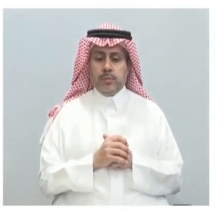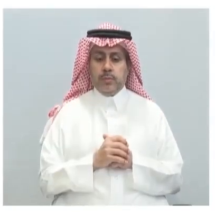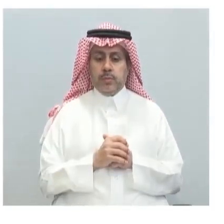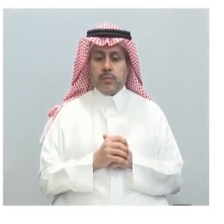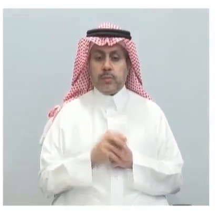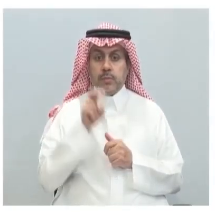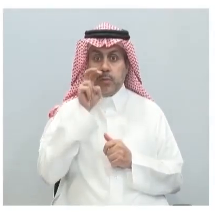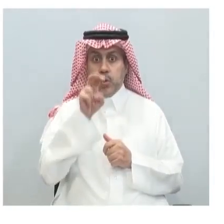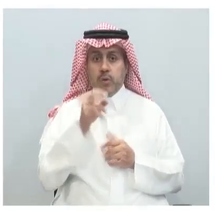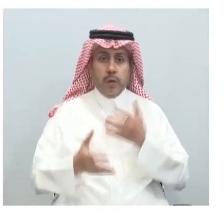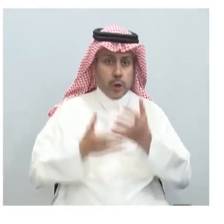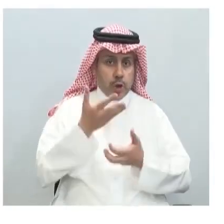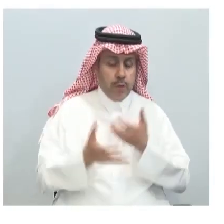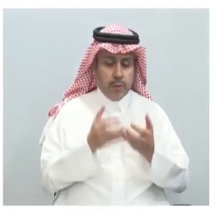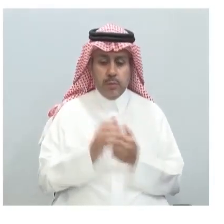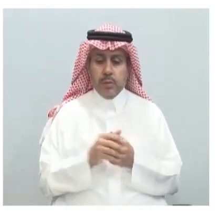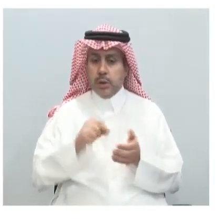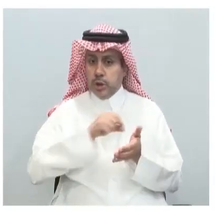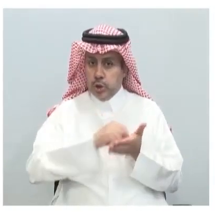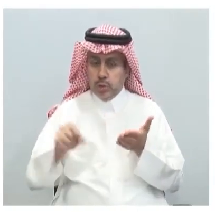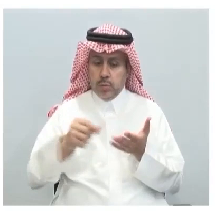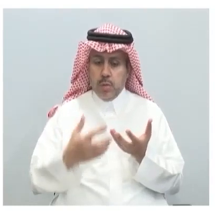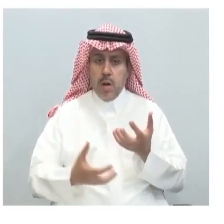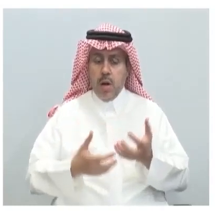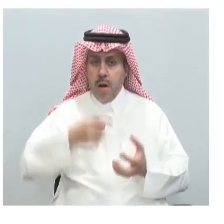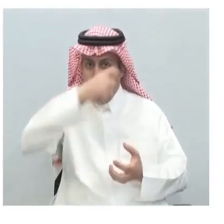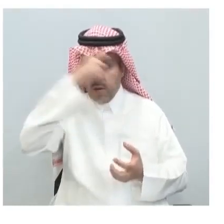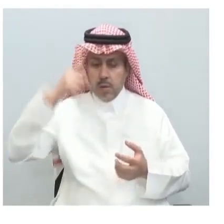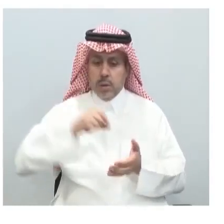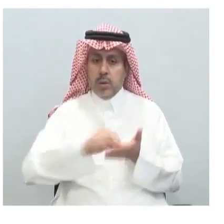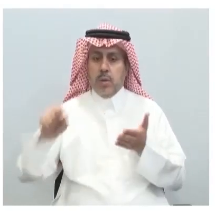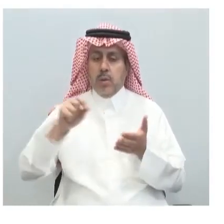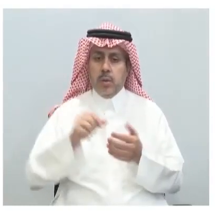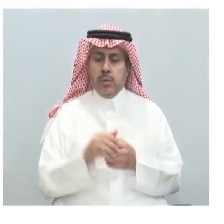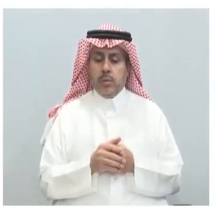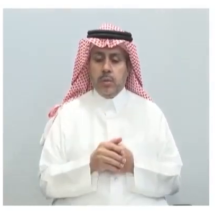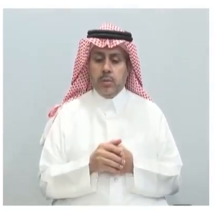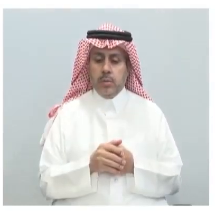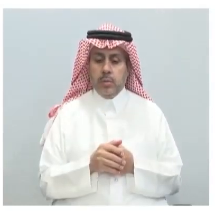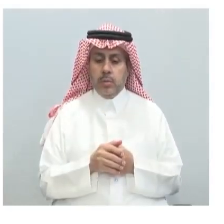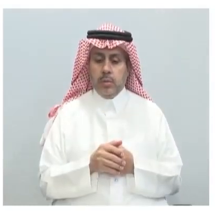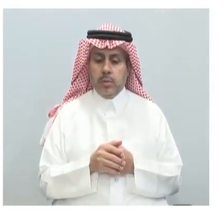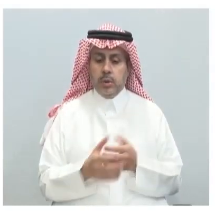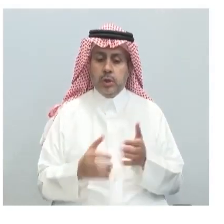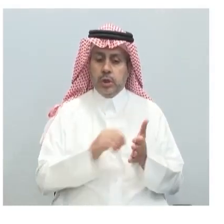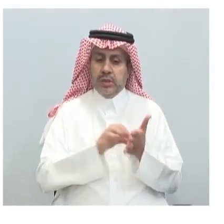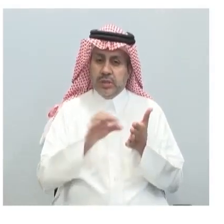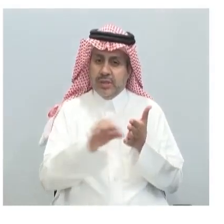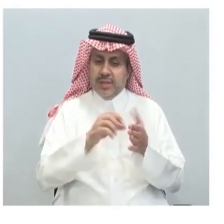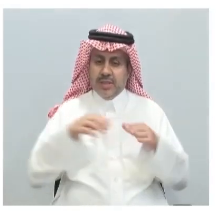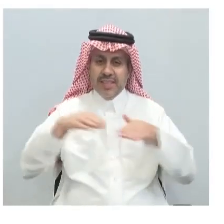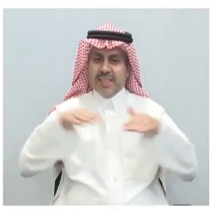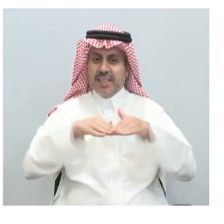لاحظ معي هذا التفاعل هنا اشتعال عود كبريت بالحركه البطيئه لاحظ التصادم الذي يحدث بين جزيئات